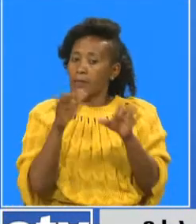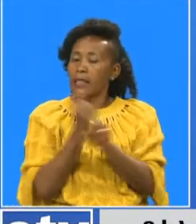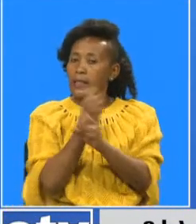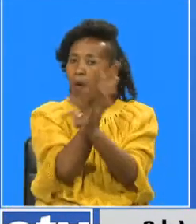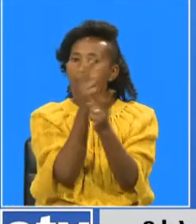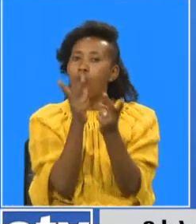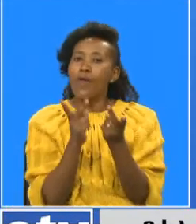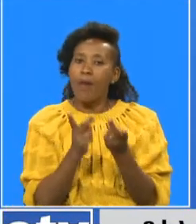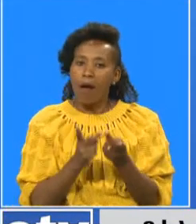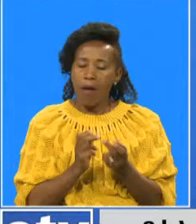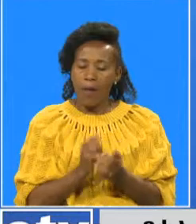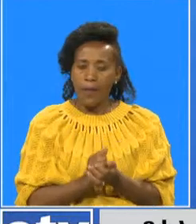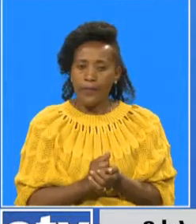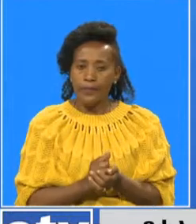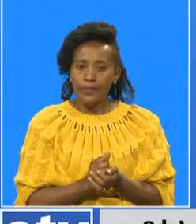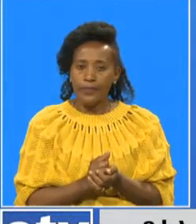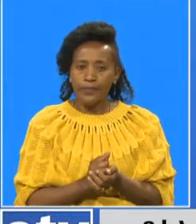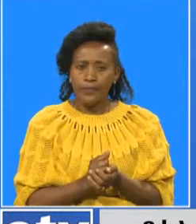የሥራ ቦታ